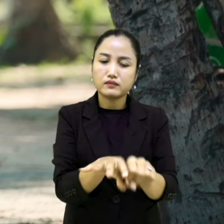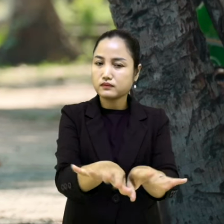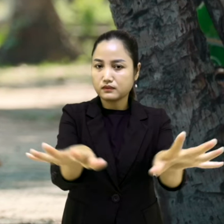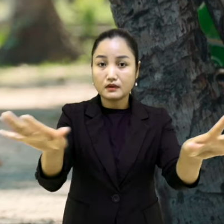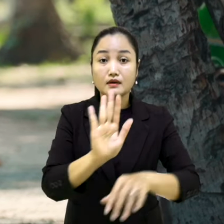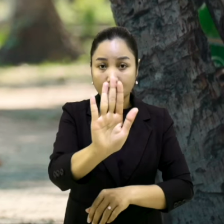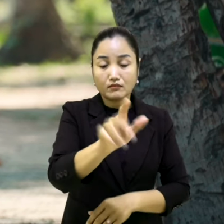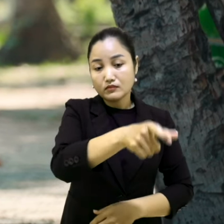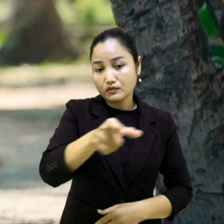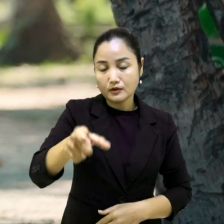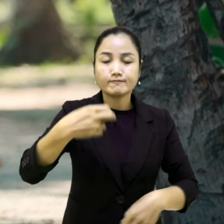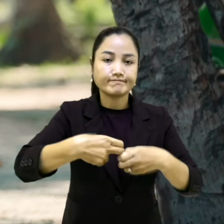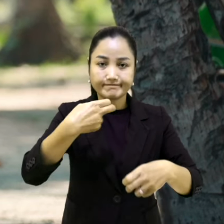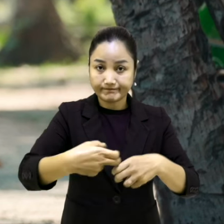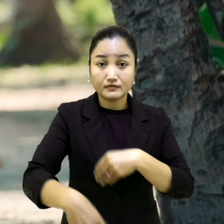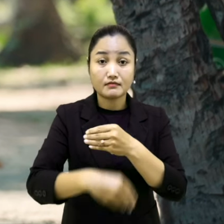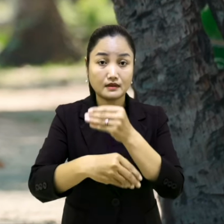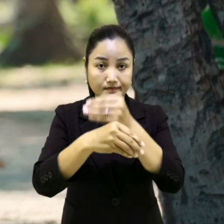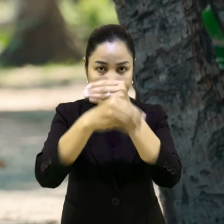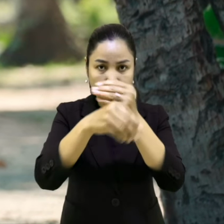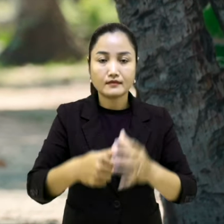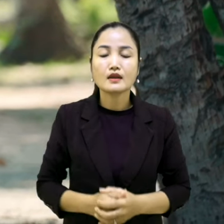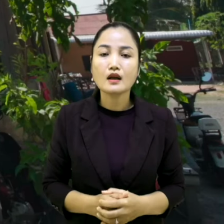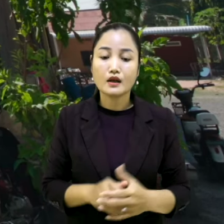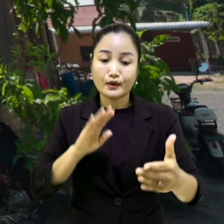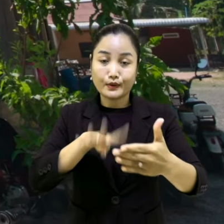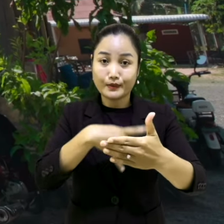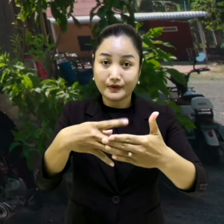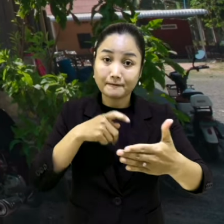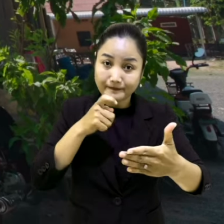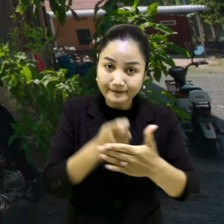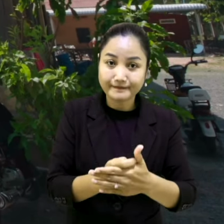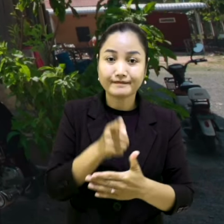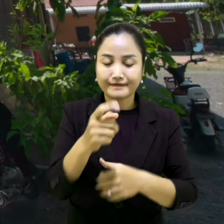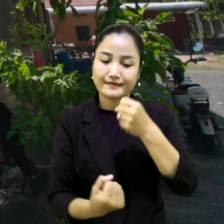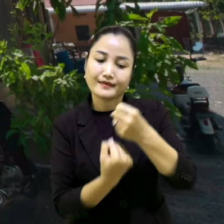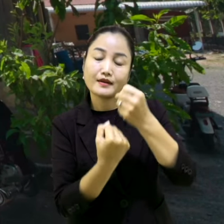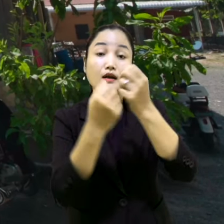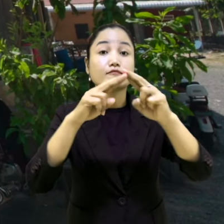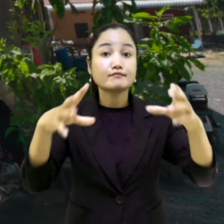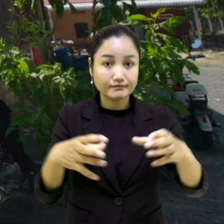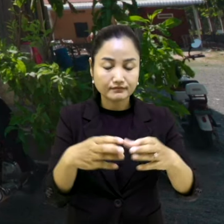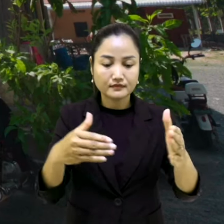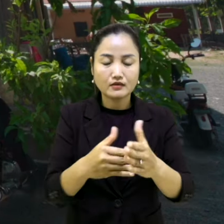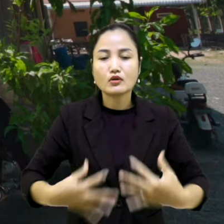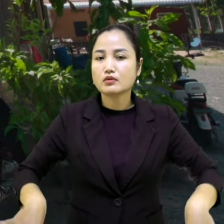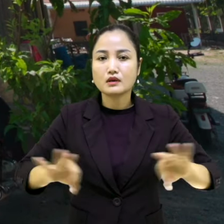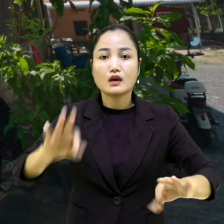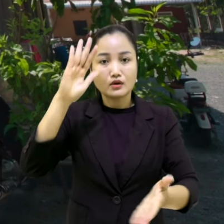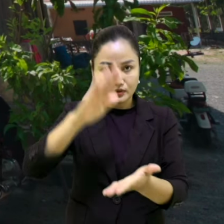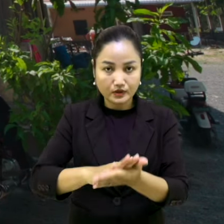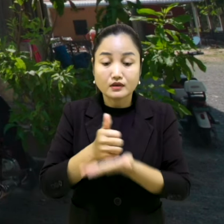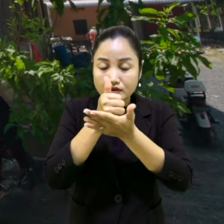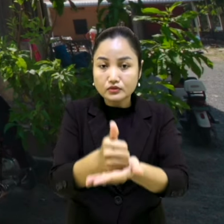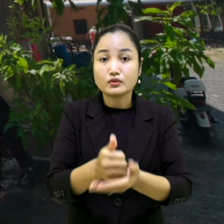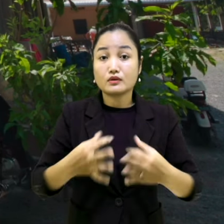bản thơ ai bảo chìa bố rốt căn thành nghề rộng cửa tên nâng bảnh hà này cùng rộng cách quan biên sân cung nằm bởi bình chọc phép gây khó còn bông áp hiệp vọt sử